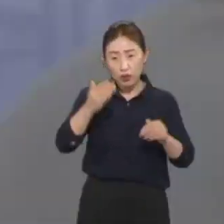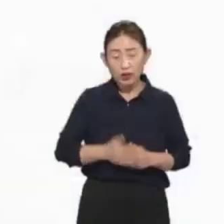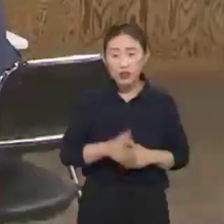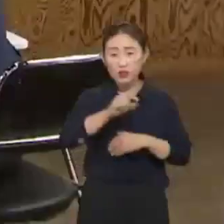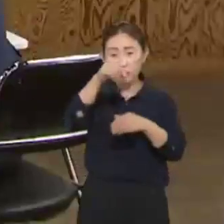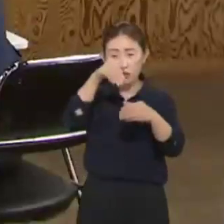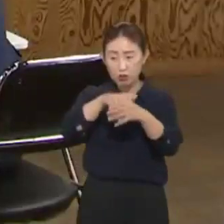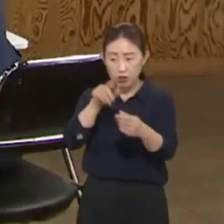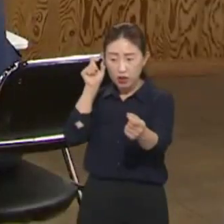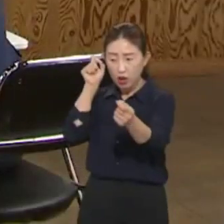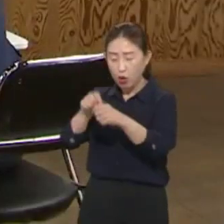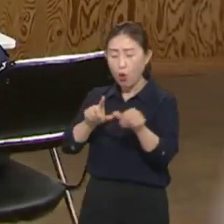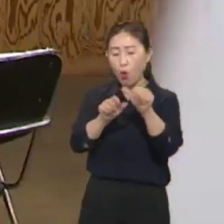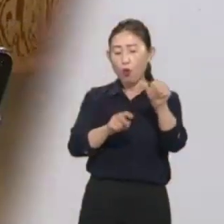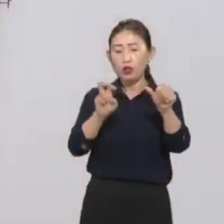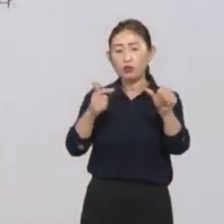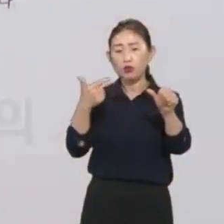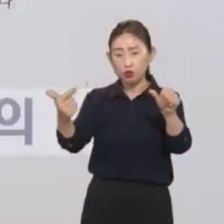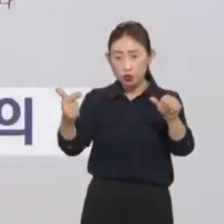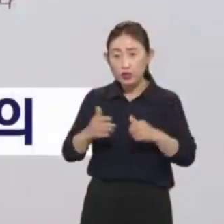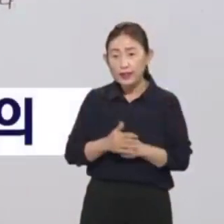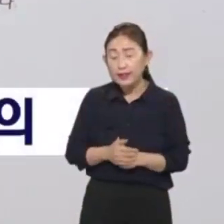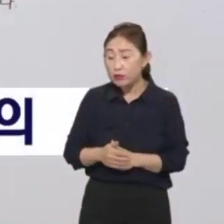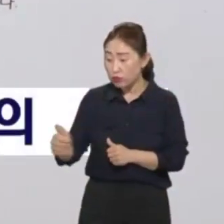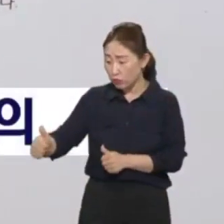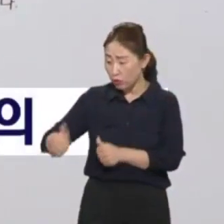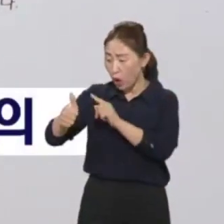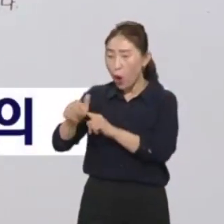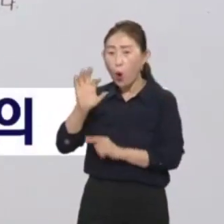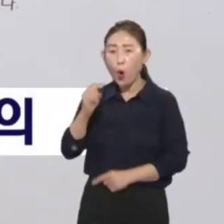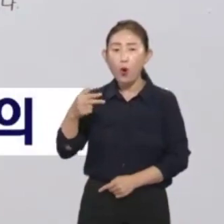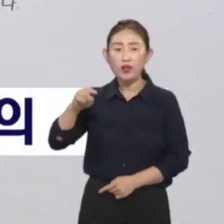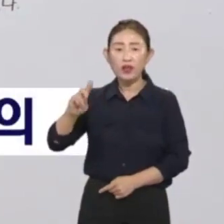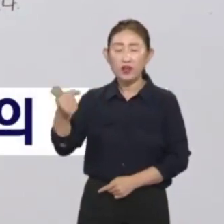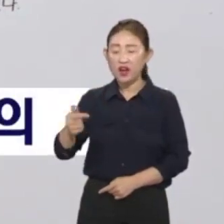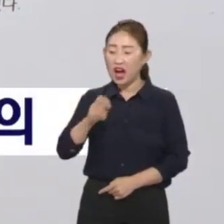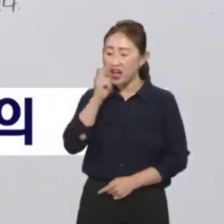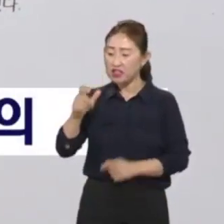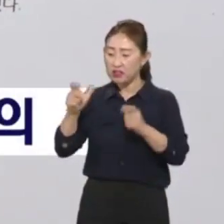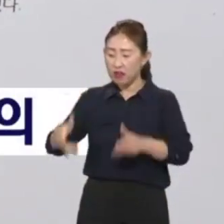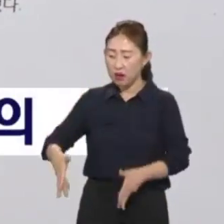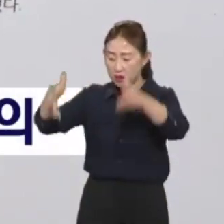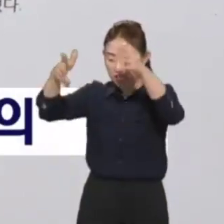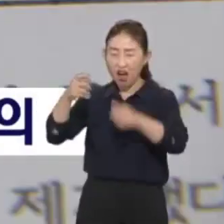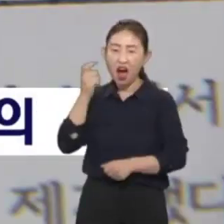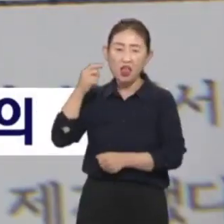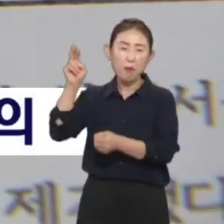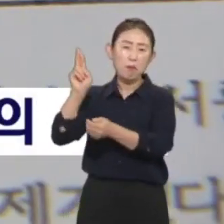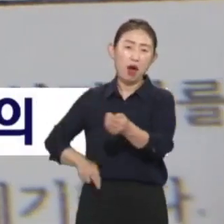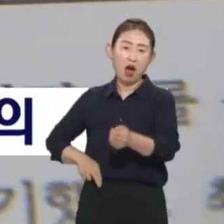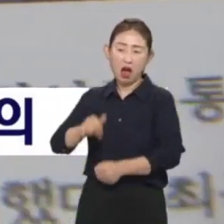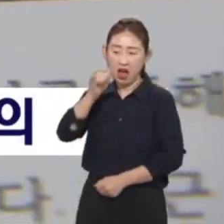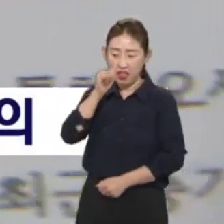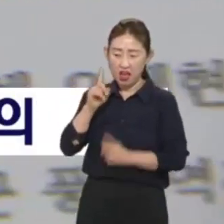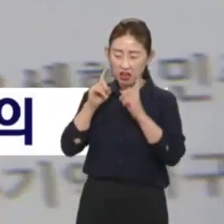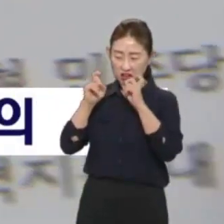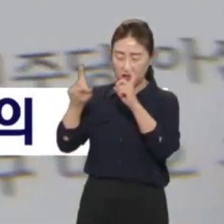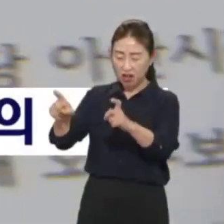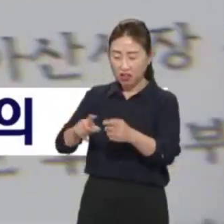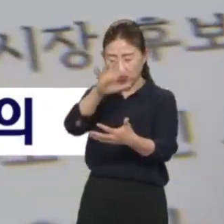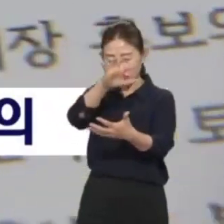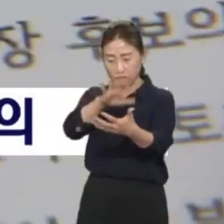지방선거 직전인 지난해 5월 26일 당시 상대였던 오세현 후보가 아산의 한 다세대 주택을 허위로 매각했다는 의혹을 담은